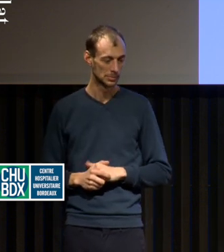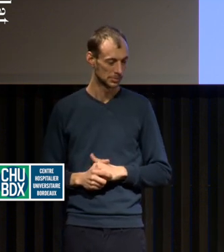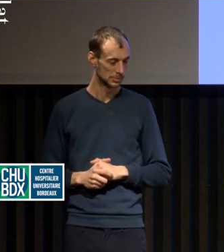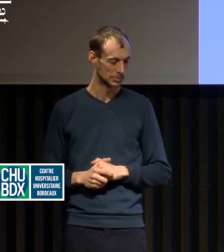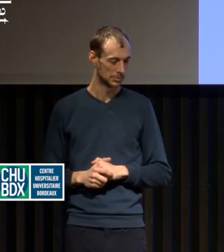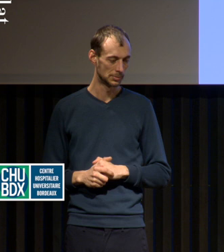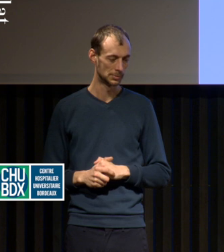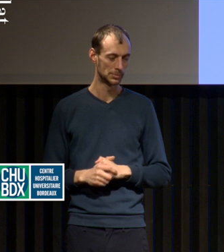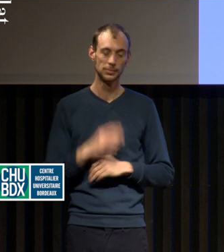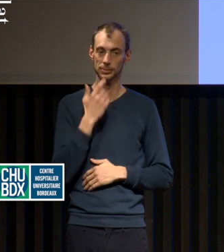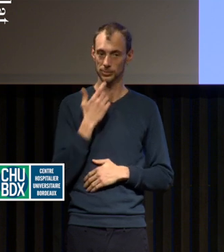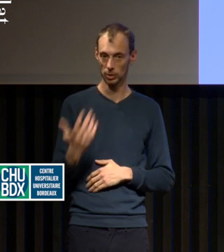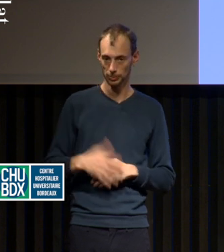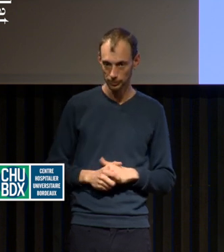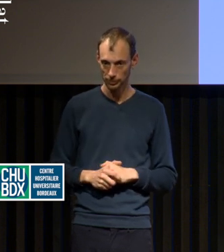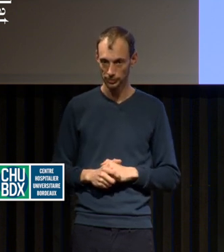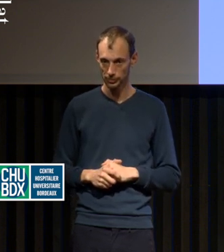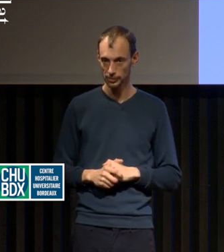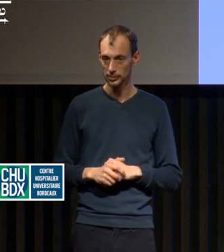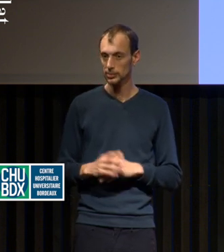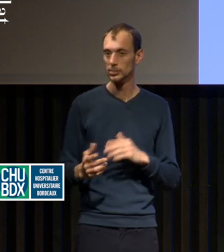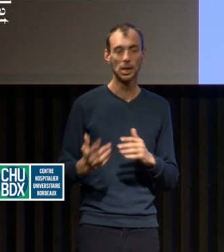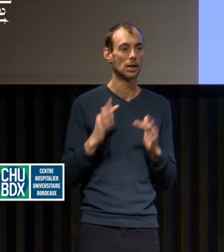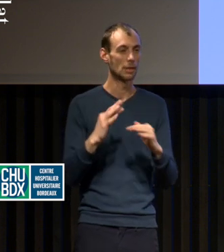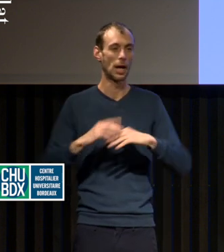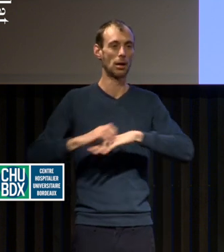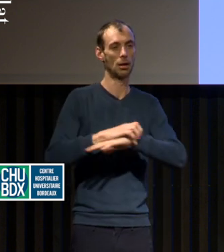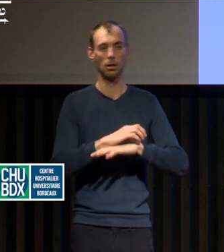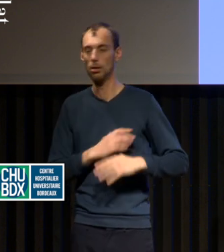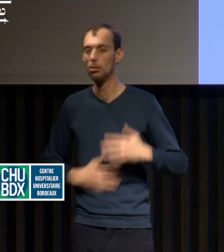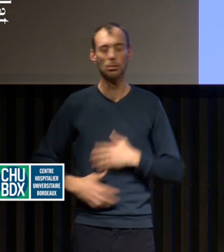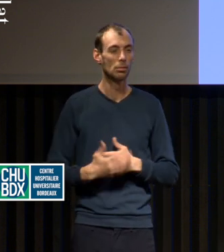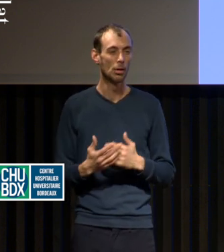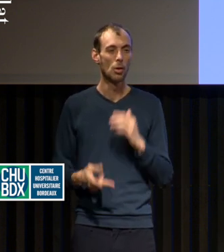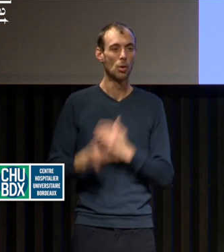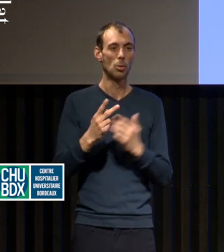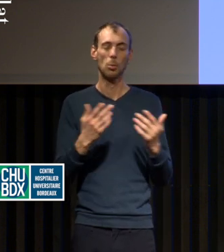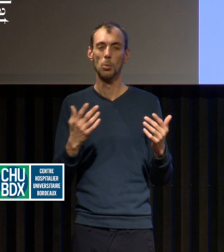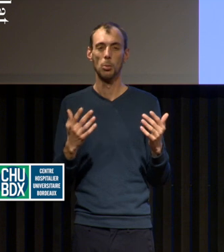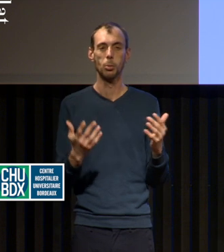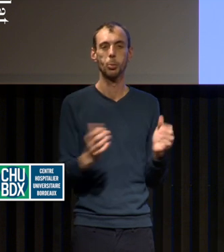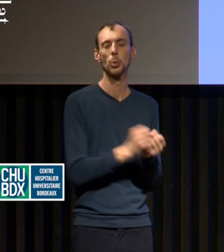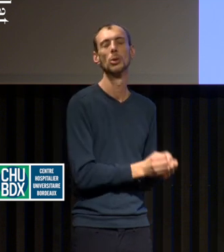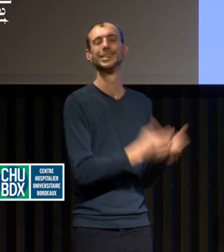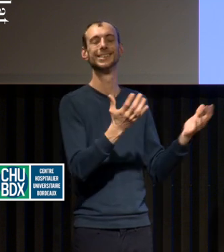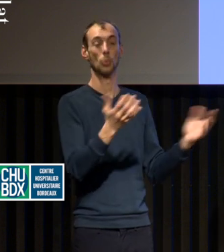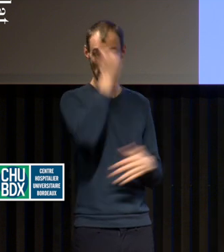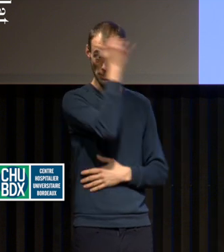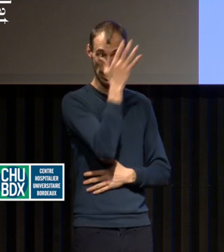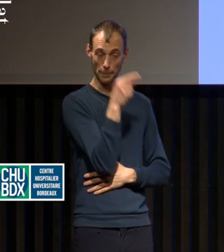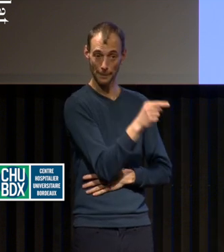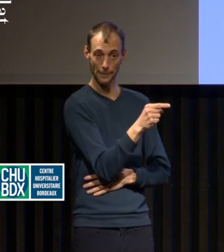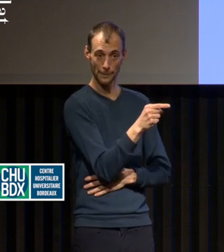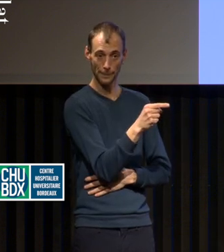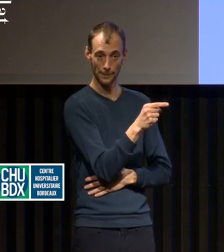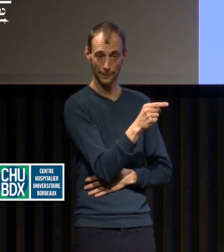les représentants les plus évolués du monde contemporain, les Américains, on leur ressemble beaucoup,